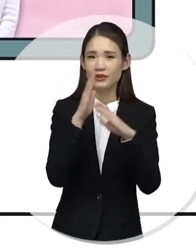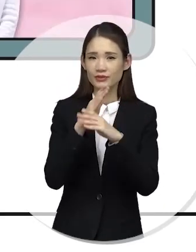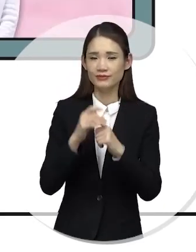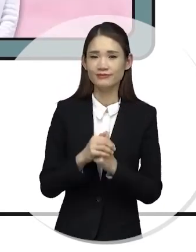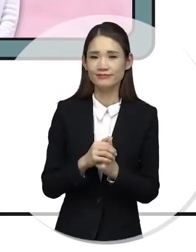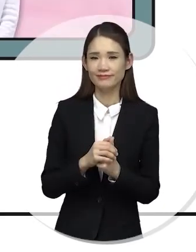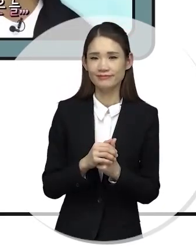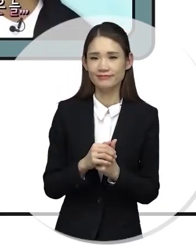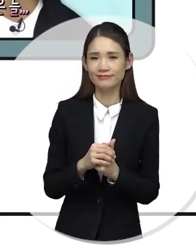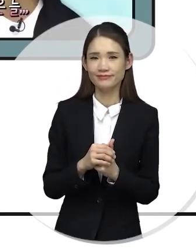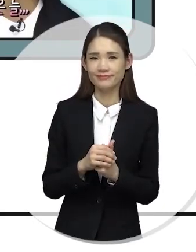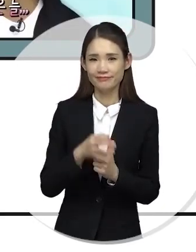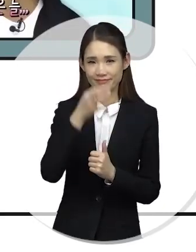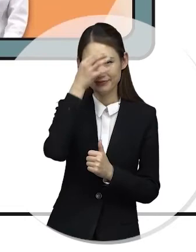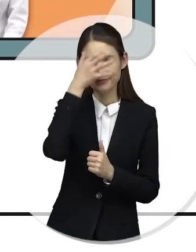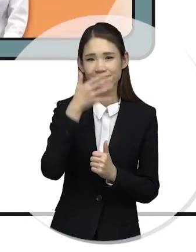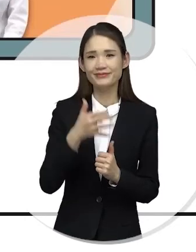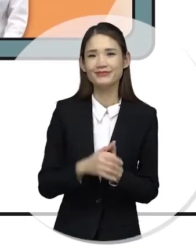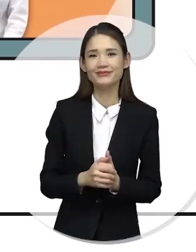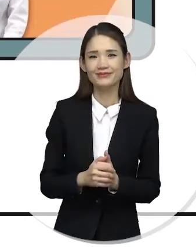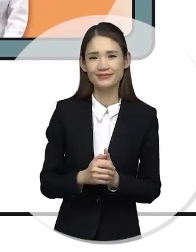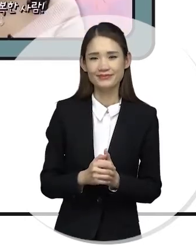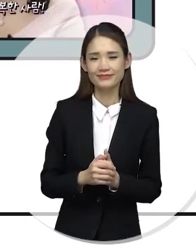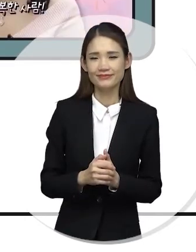중심. 죄송합니다.